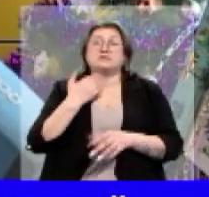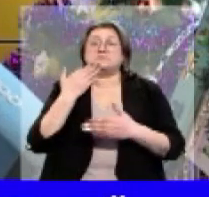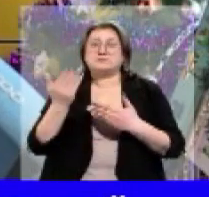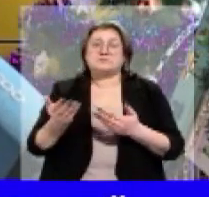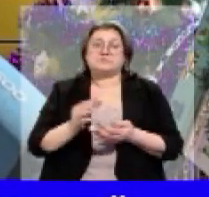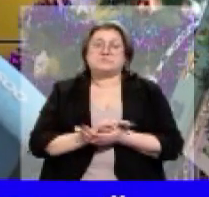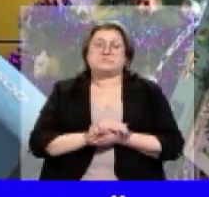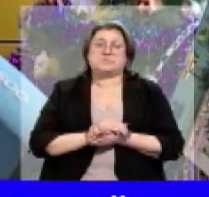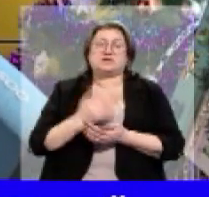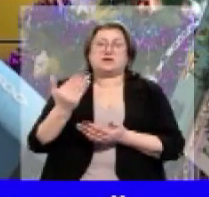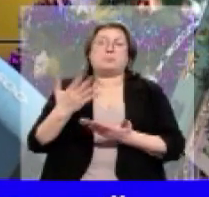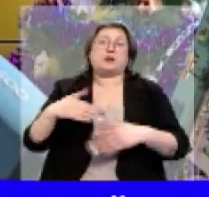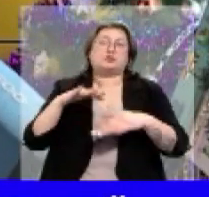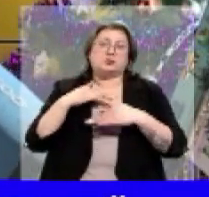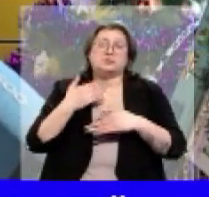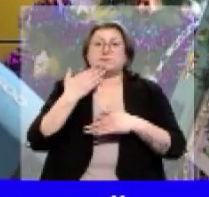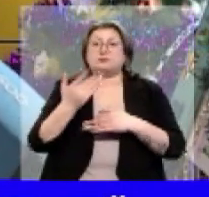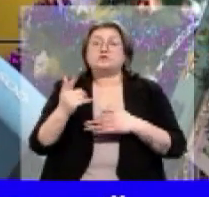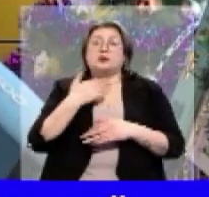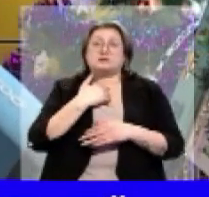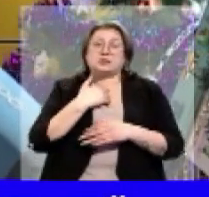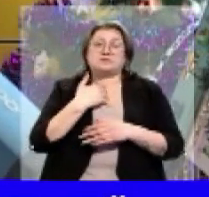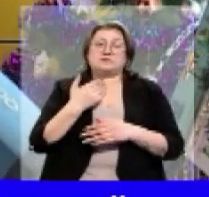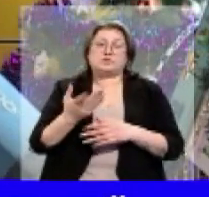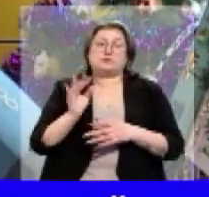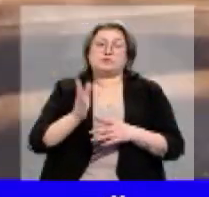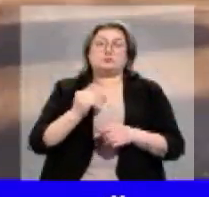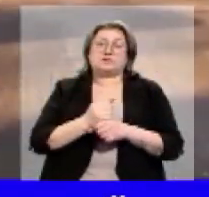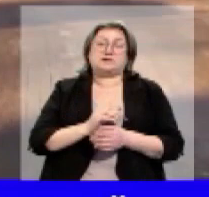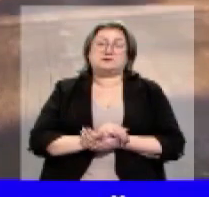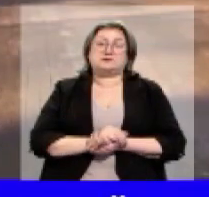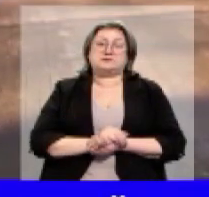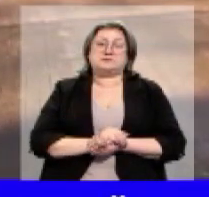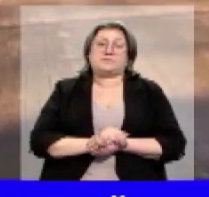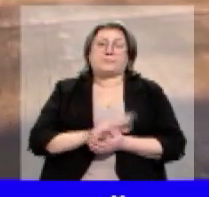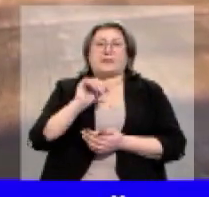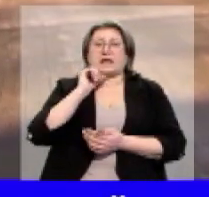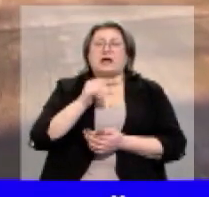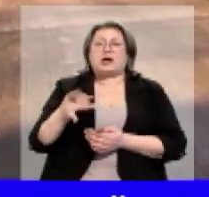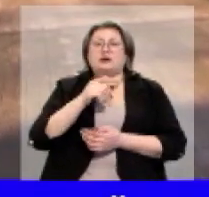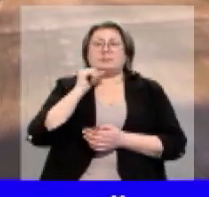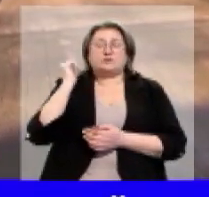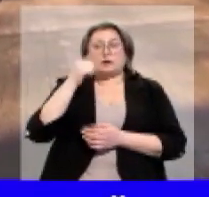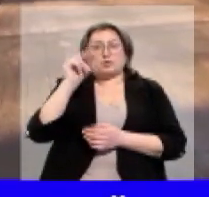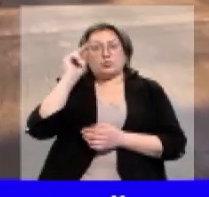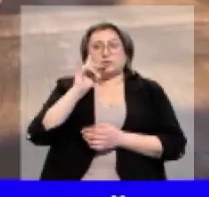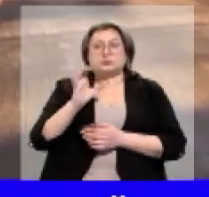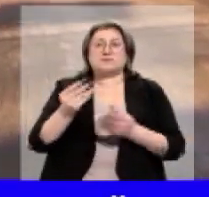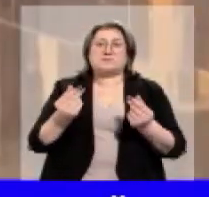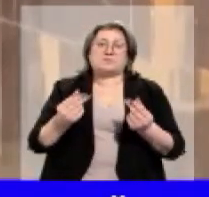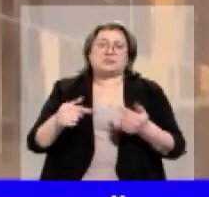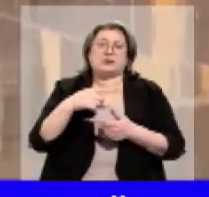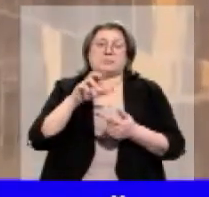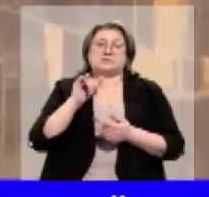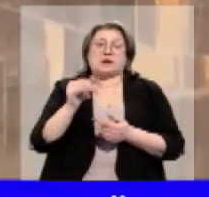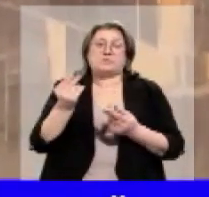как их предложения, спрашиваем, что хотят, то и будем делать. Кустанайском районе в прошлом году курсы основ